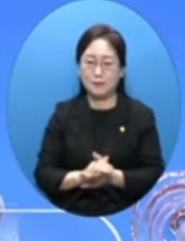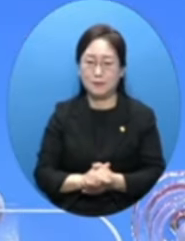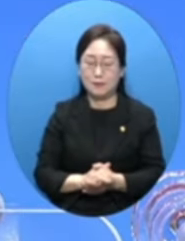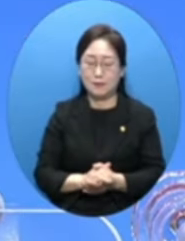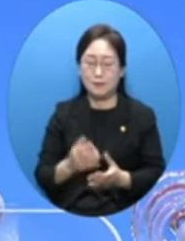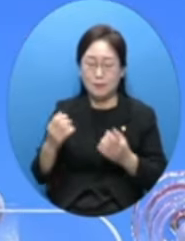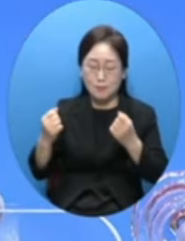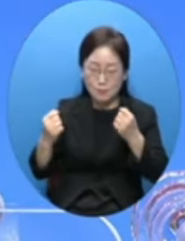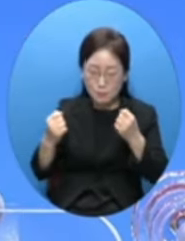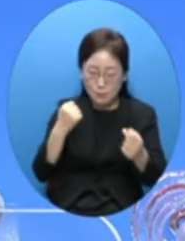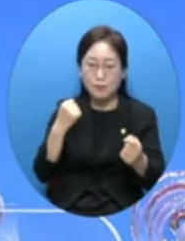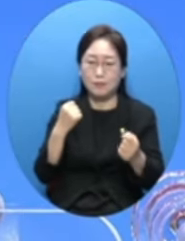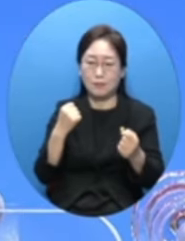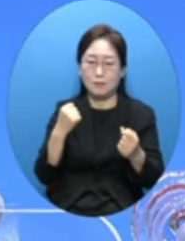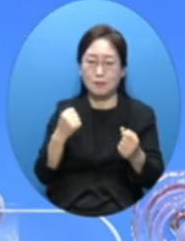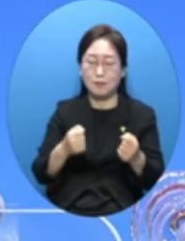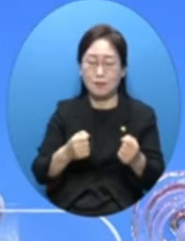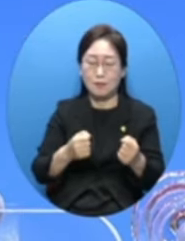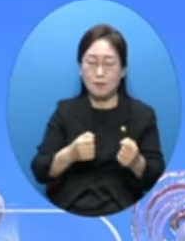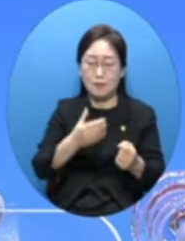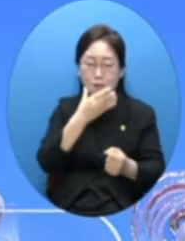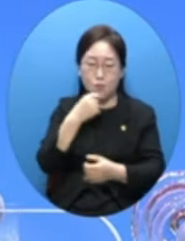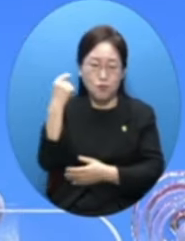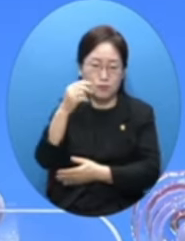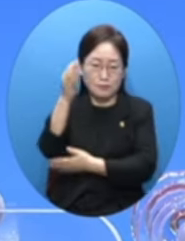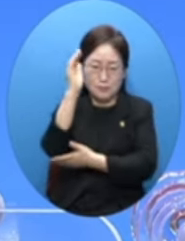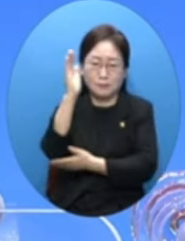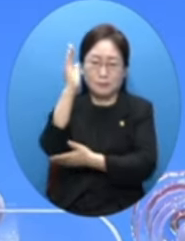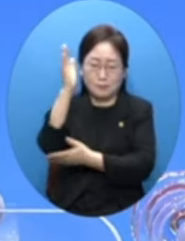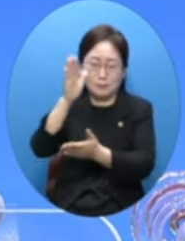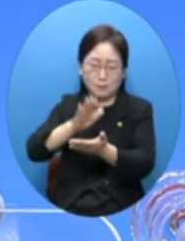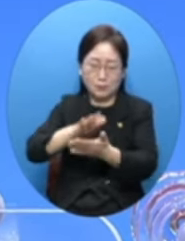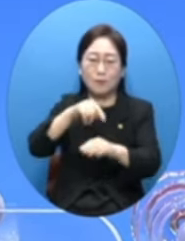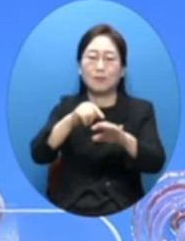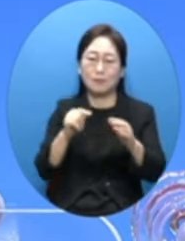그럼에도 복음을 전하는 열정은, 그는